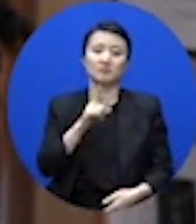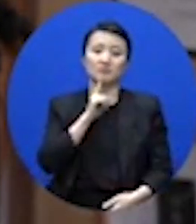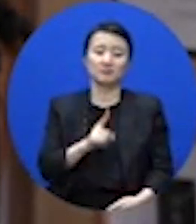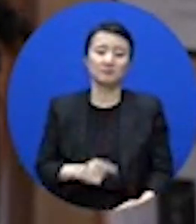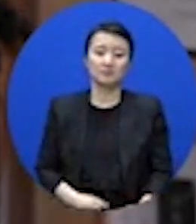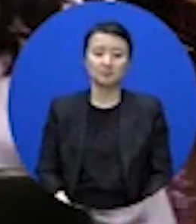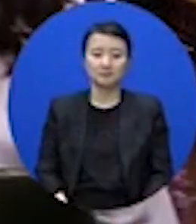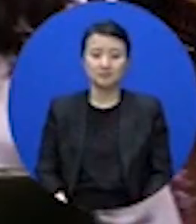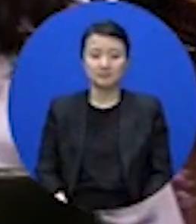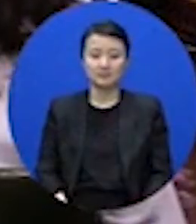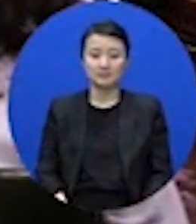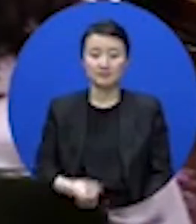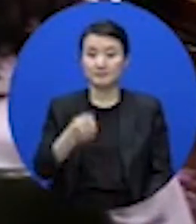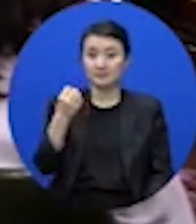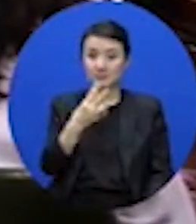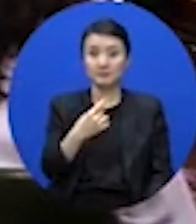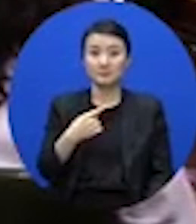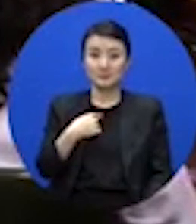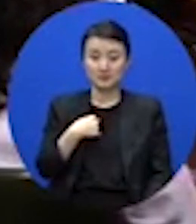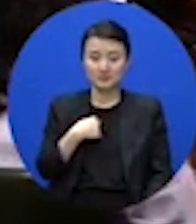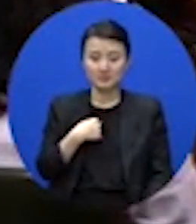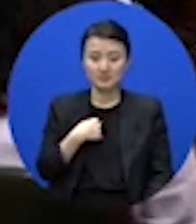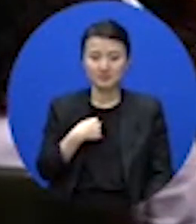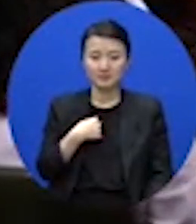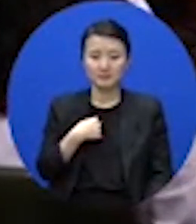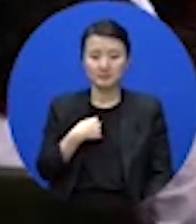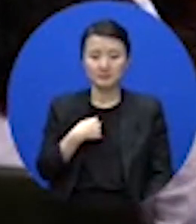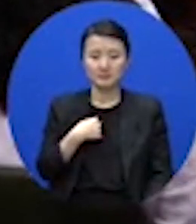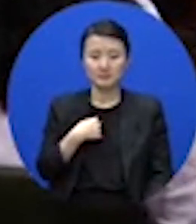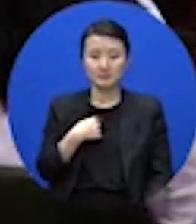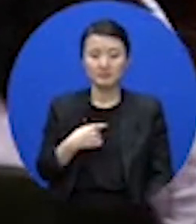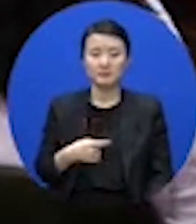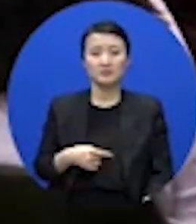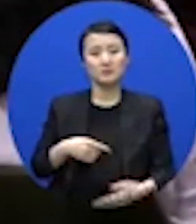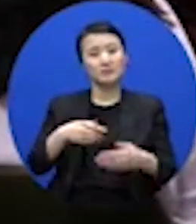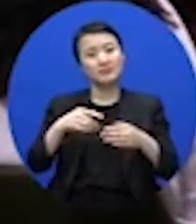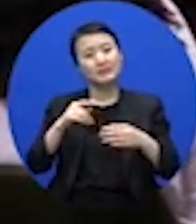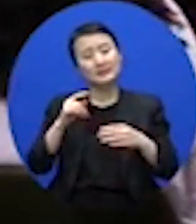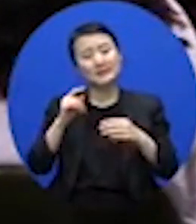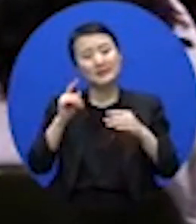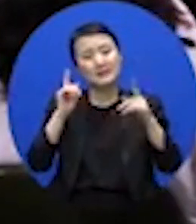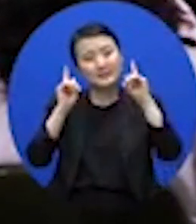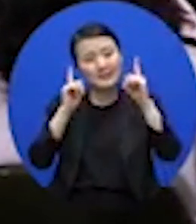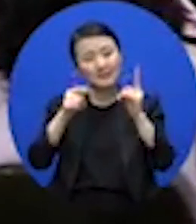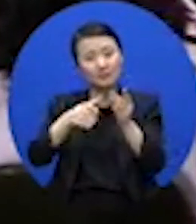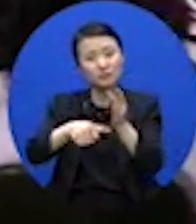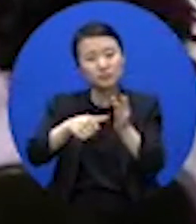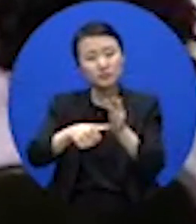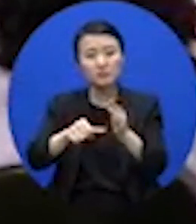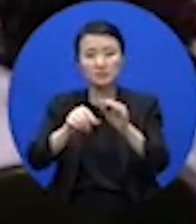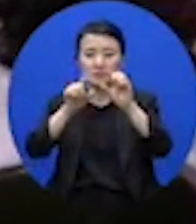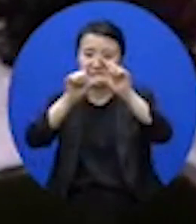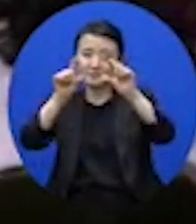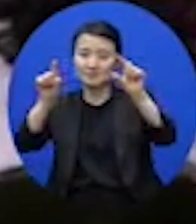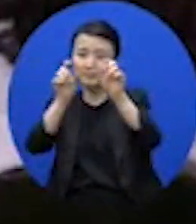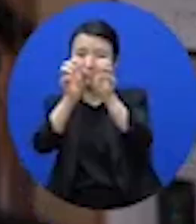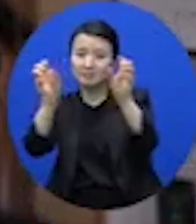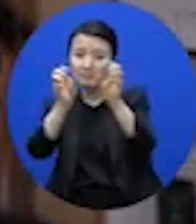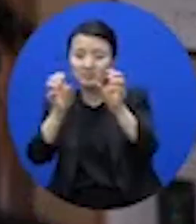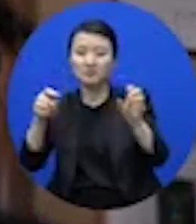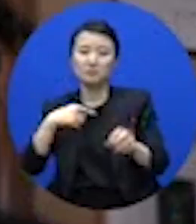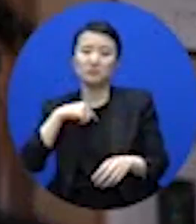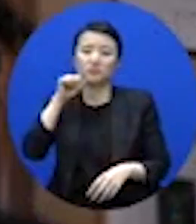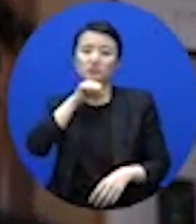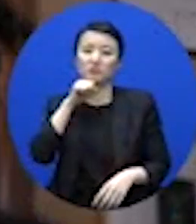뭐예요? 나는 피규어를 사모으는 것이 나의 지상 최대의 즐거움이다. 이렇게 표현하셨어요.